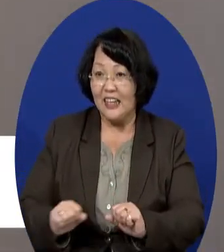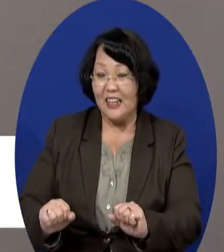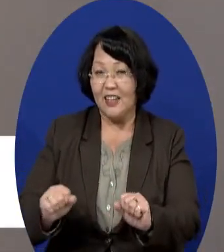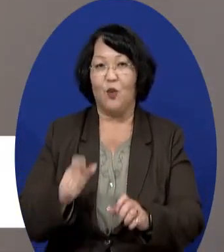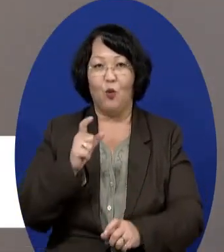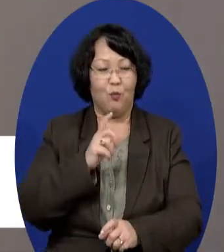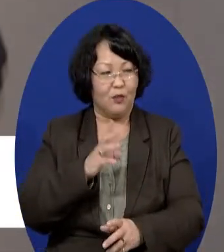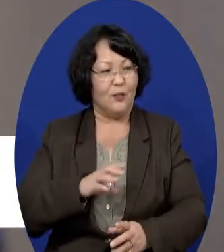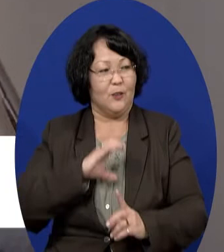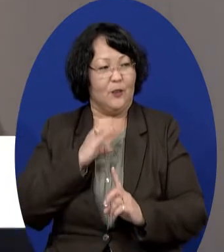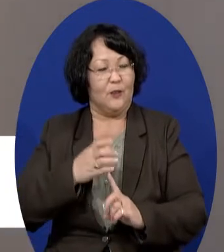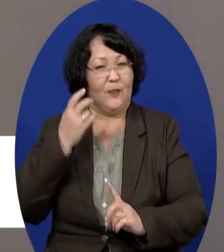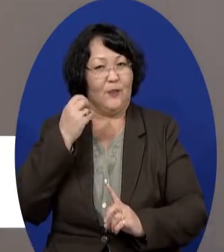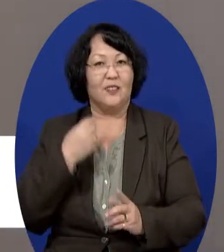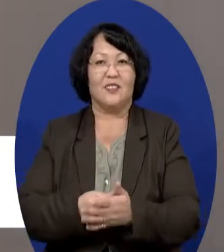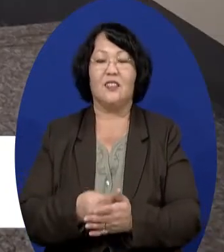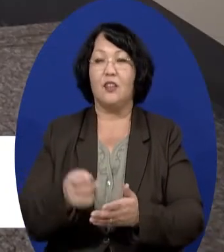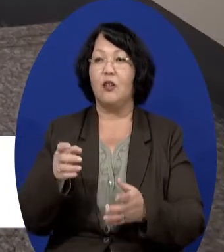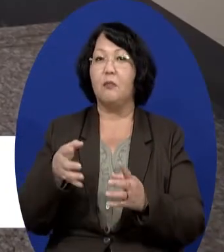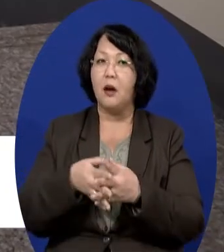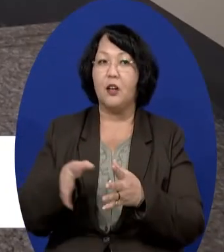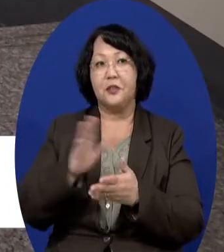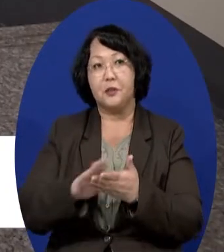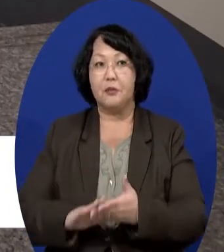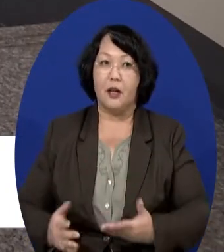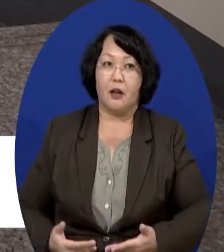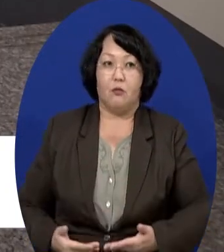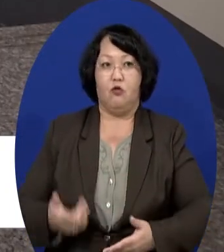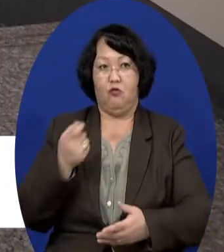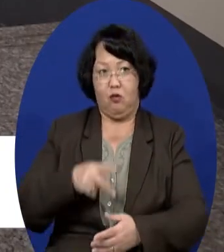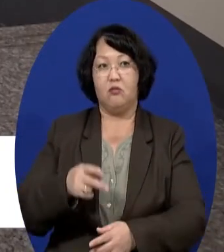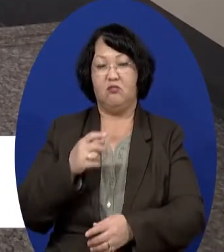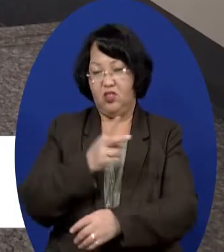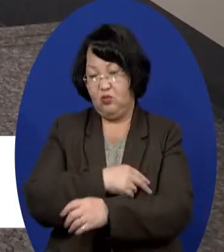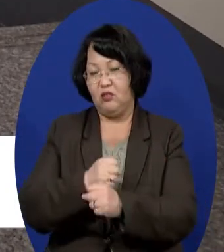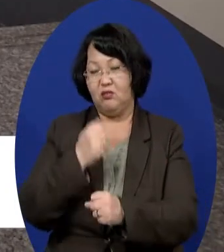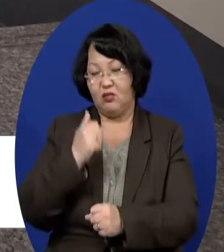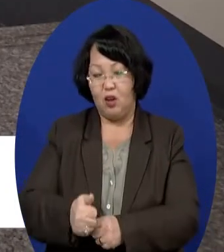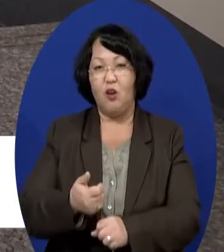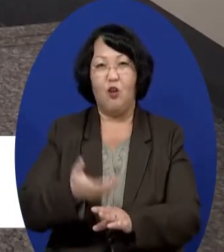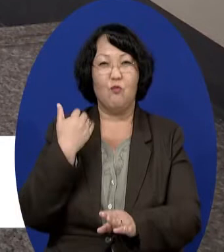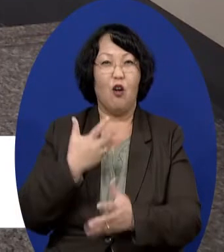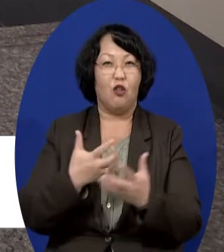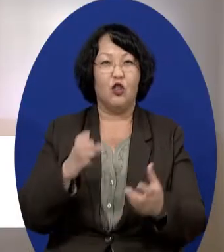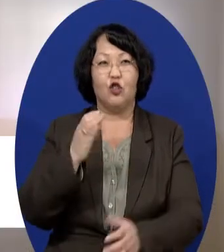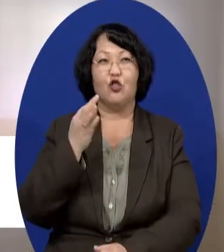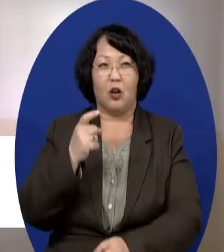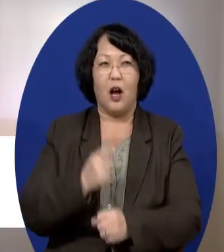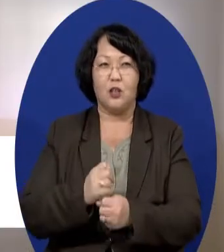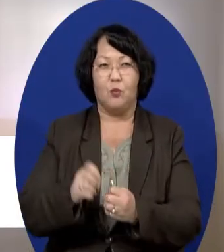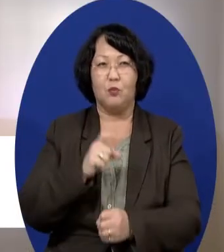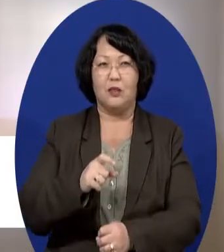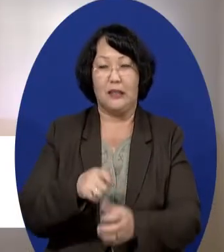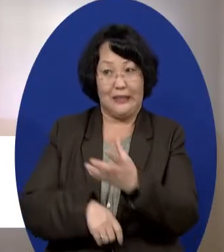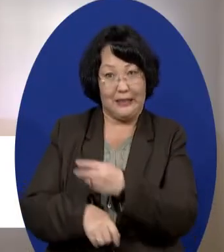суугчид цэвэрцэмцгэр орчин амьдрахад түүний оролцоо их. Ажлаа чин сэтгэлээсээ хийдэг. Өмнө нь олон сөөхөн ажилчид байсан ч түүн шиг